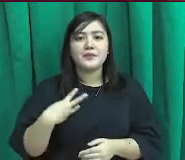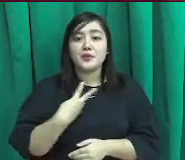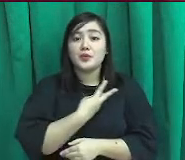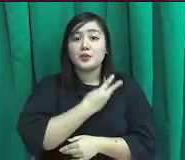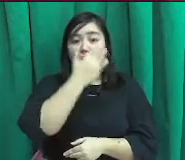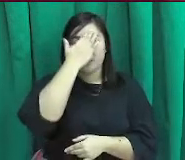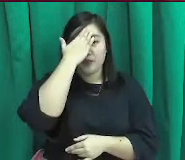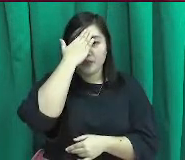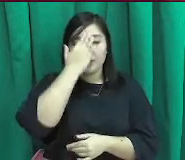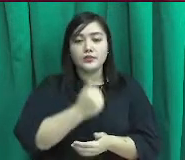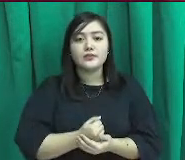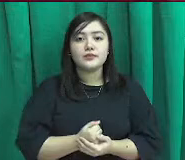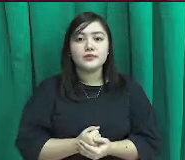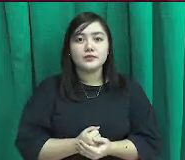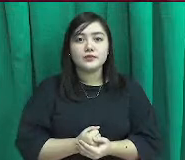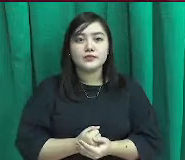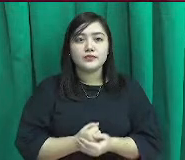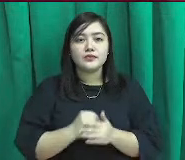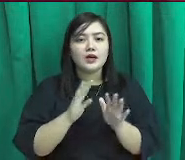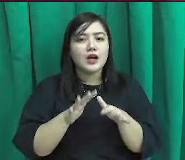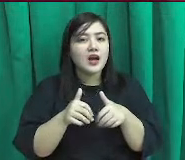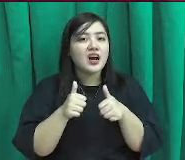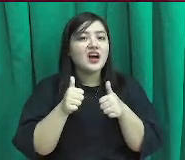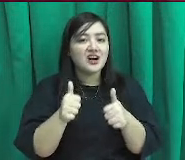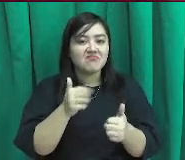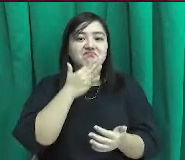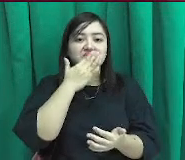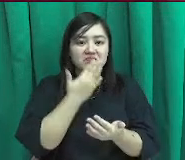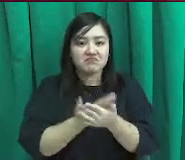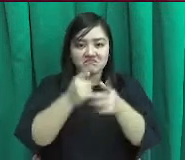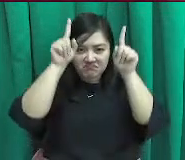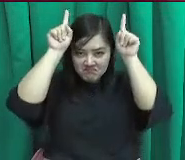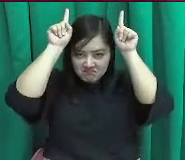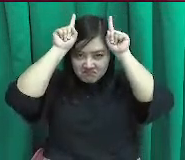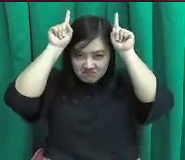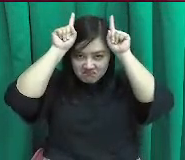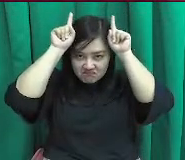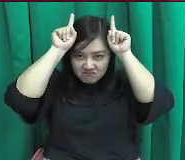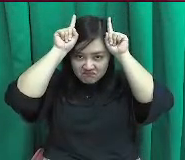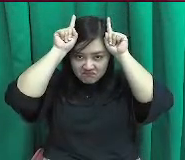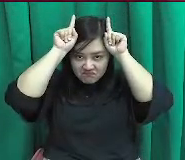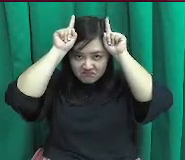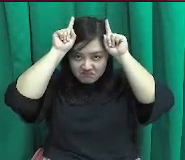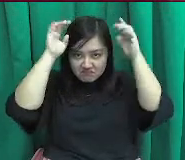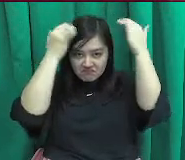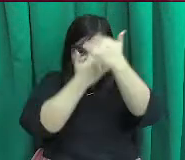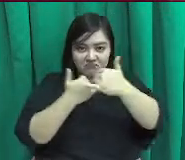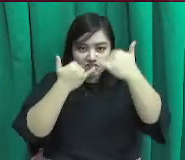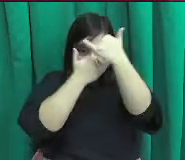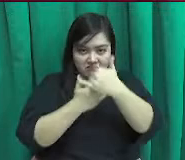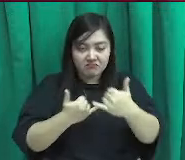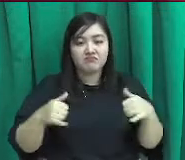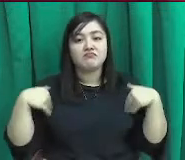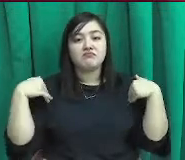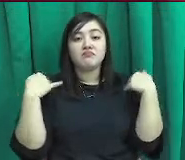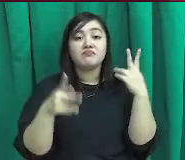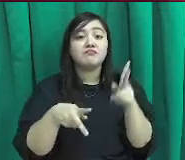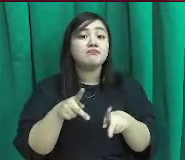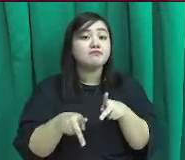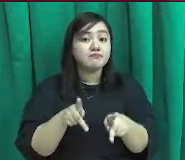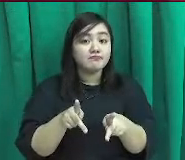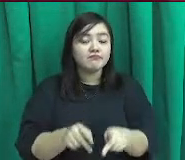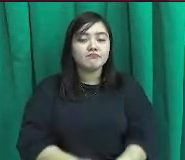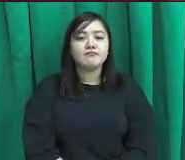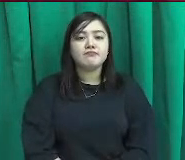paano kagaling mandaya ang kaaway sa mga kabataan. In most cases, yun po yung yun